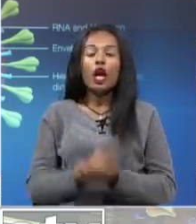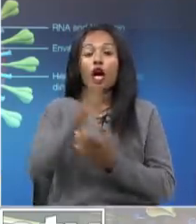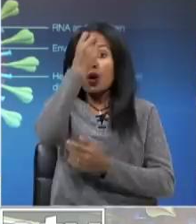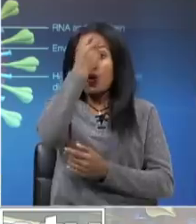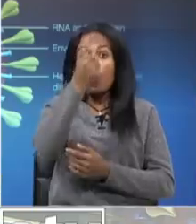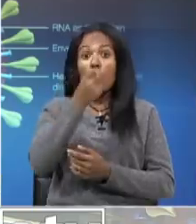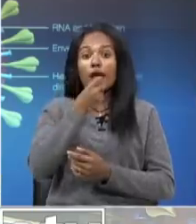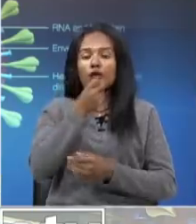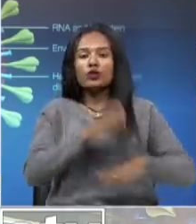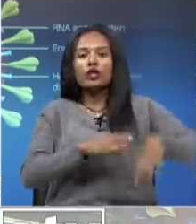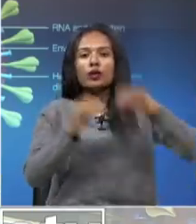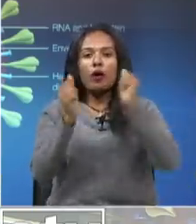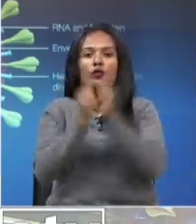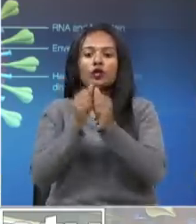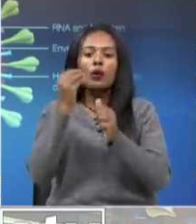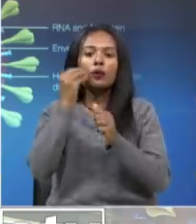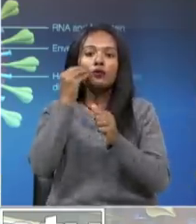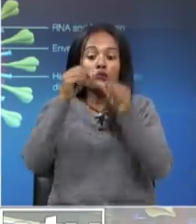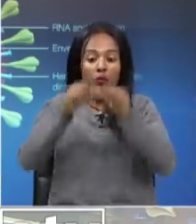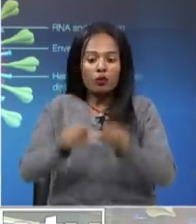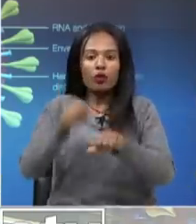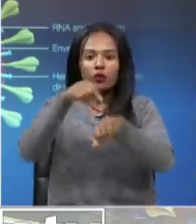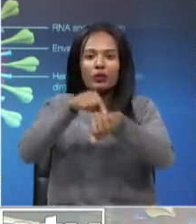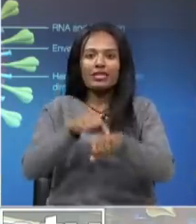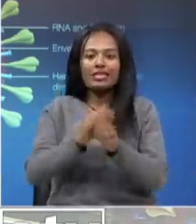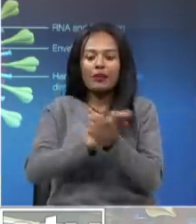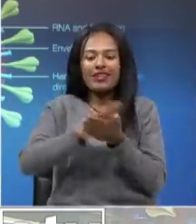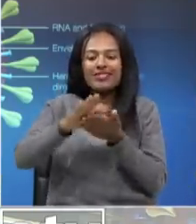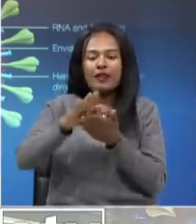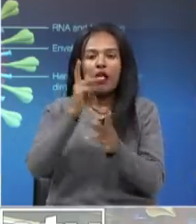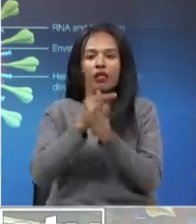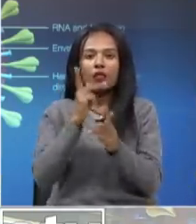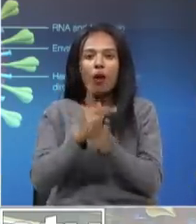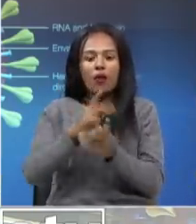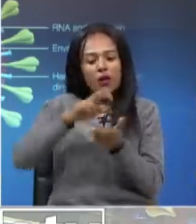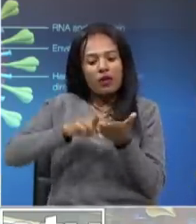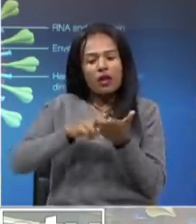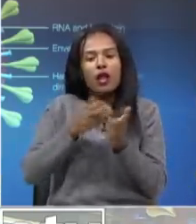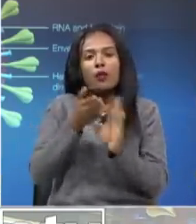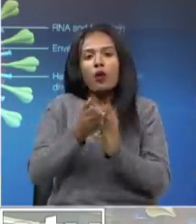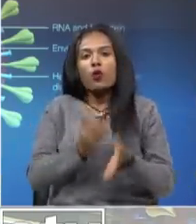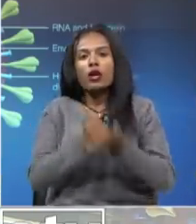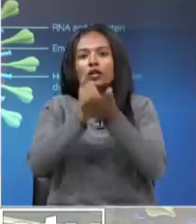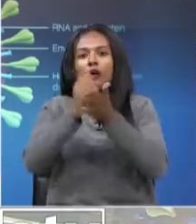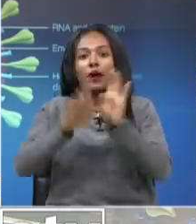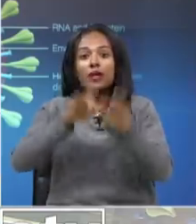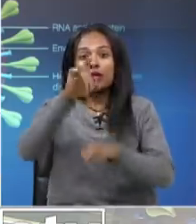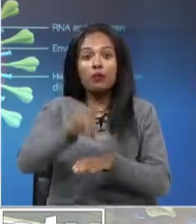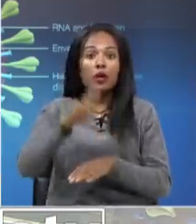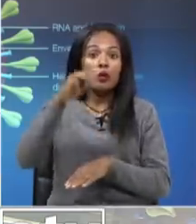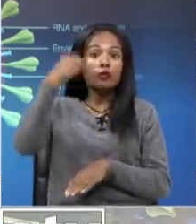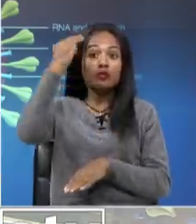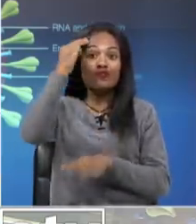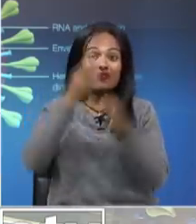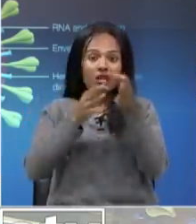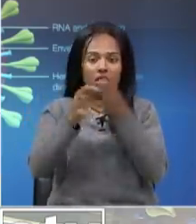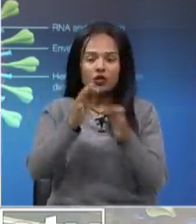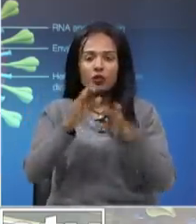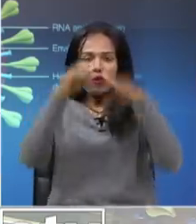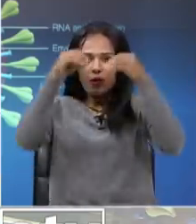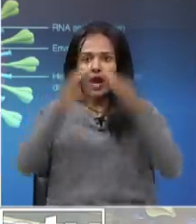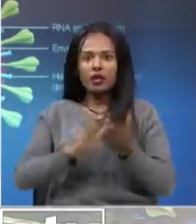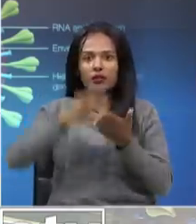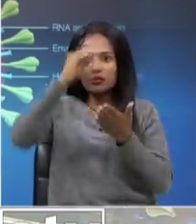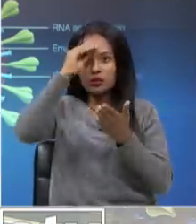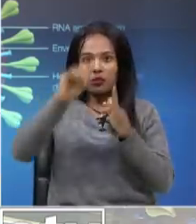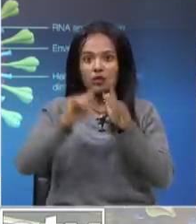ወላጆች ከተማሪዎች ጋር በቤት ውስጥ በሚቆዩበት ጊዜም በንጽህና አጠባበቅም ሆነ በጥናት በኩል እገዛ ማድረግ እንዳለባቸው ሚኒስትሩ ገልጸው መምህራንም ትምህርት